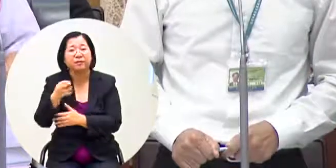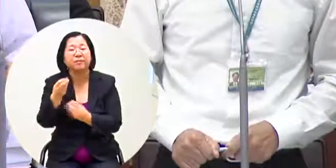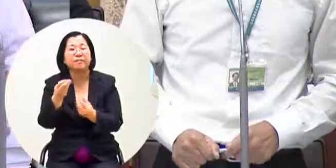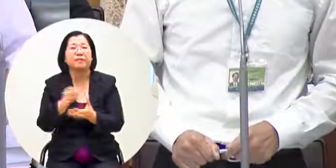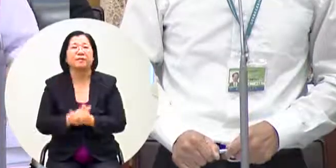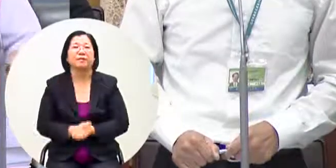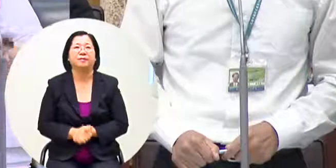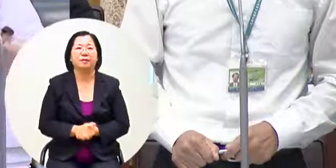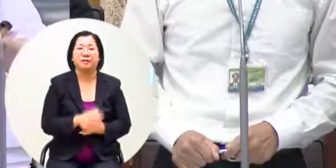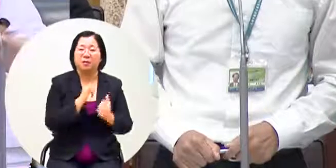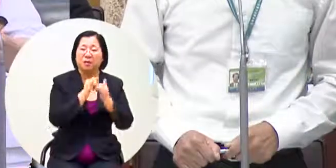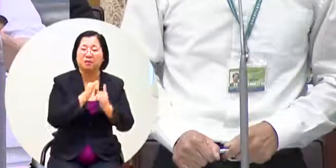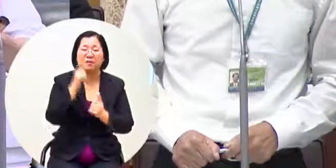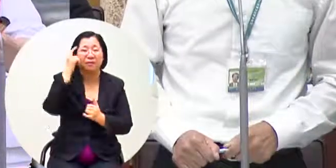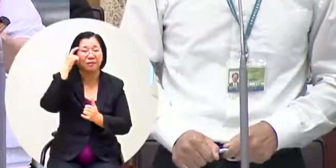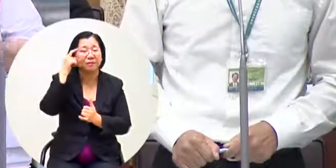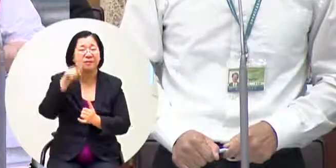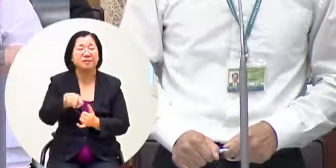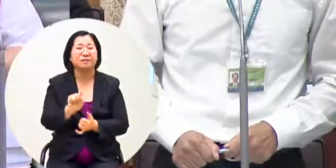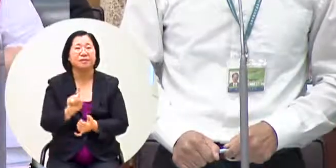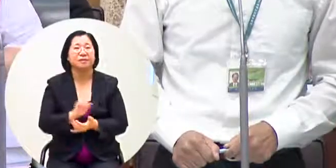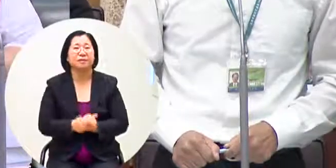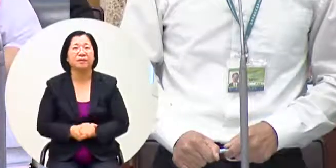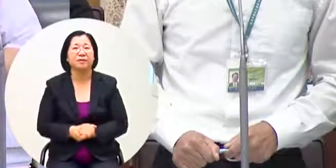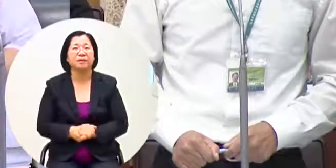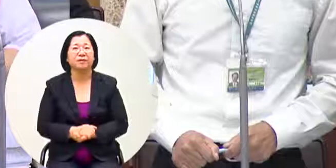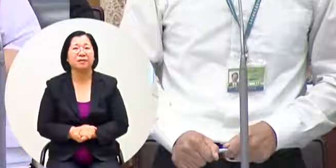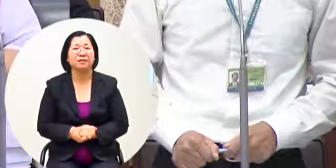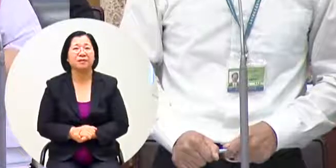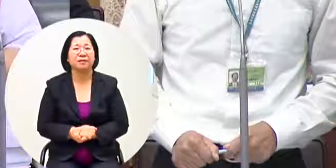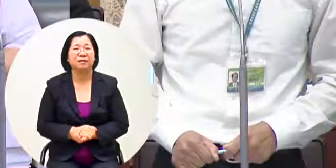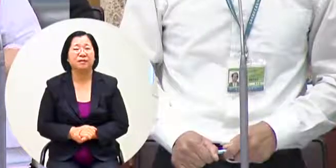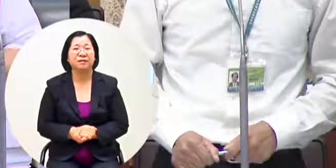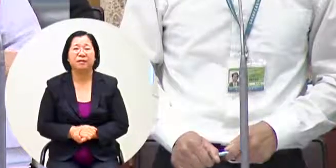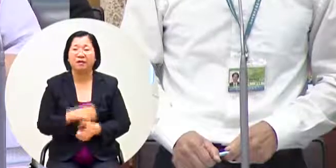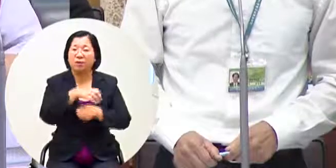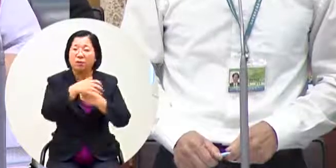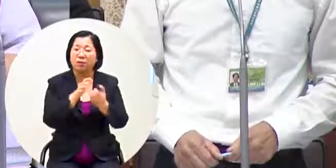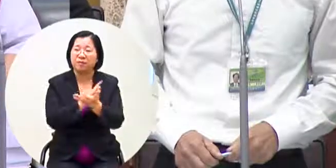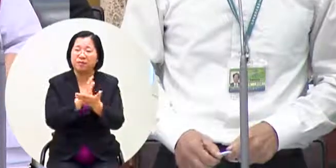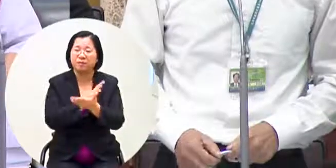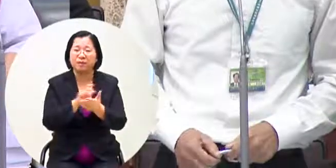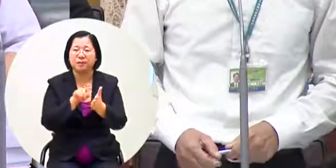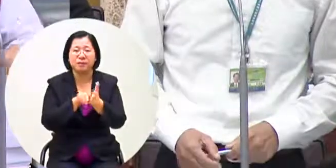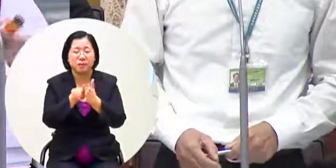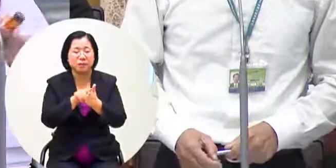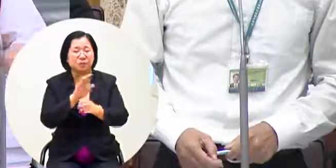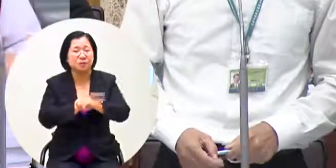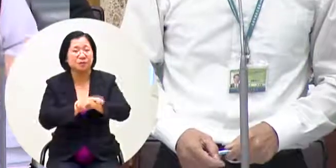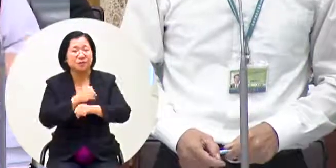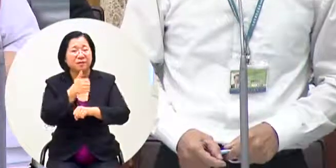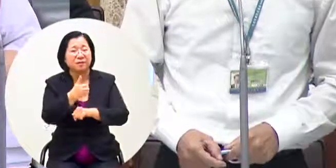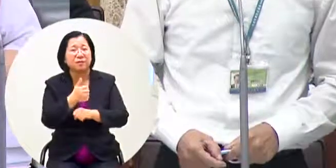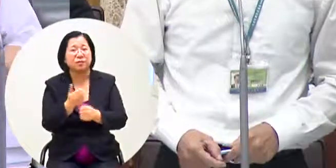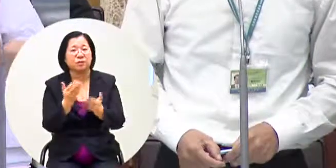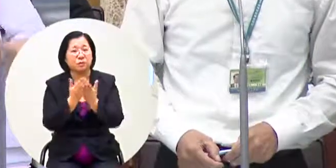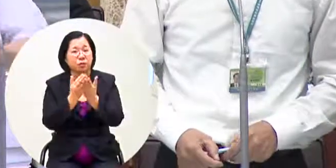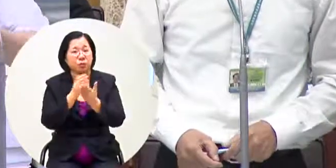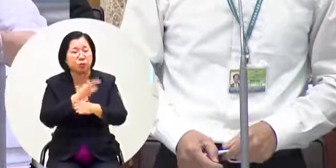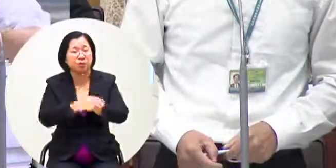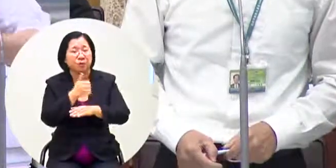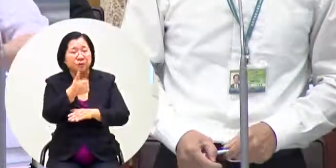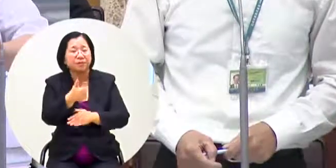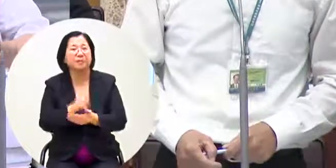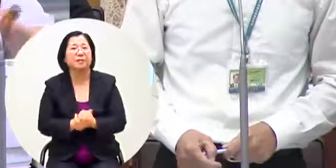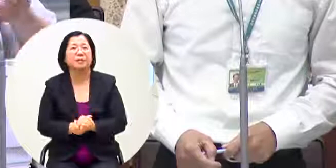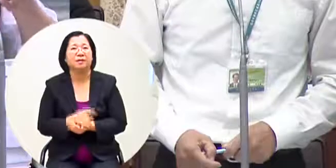法，啊，甲咱这个环评的这个专家业者。学者的这个想法，咱会当出意见啦吼。地